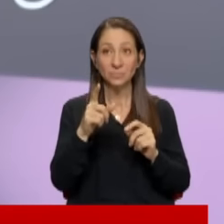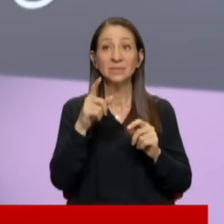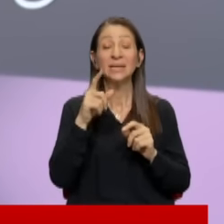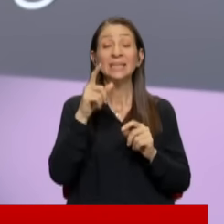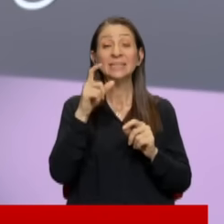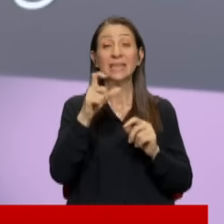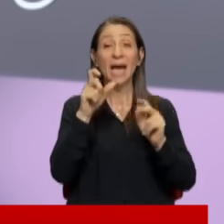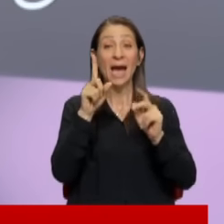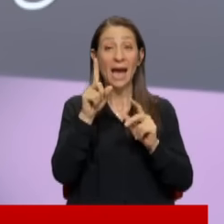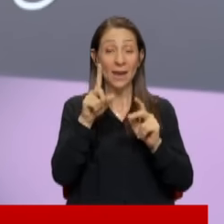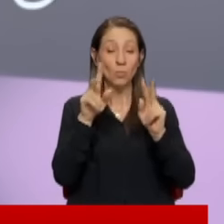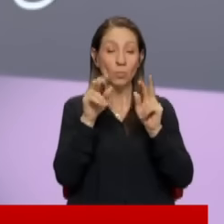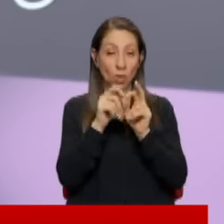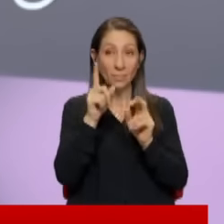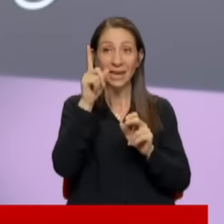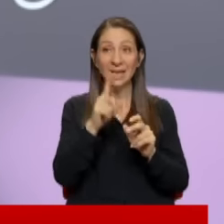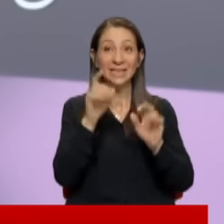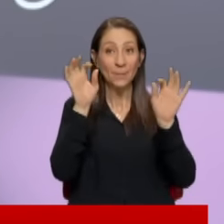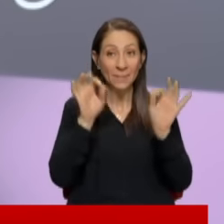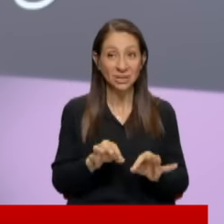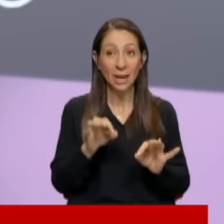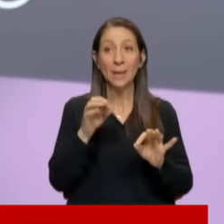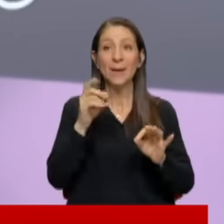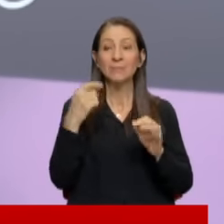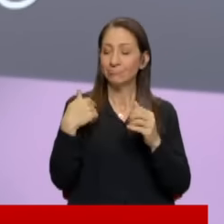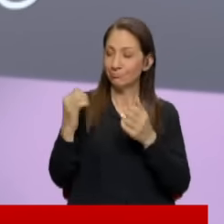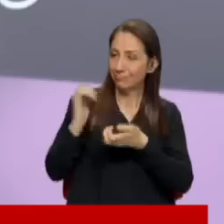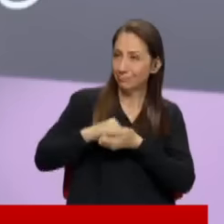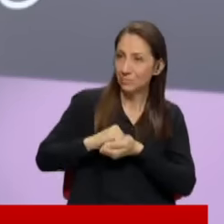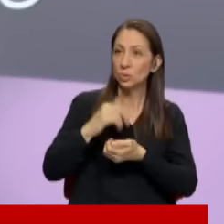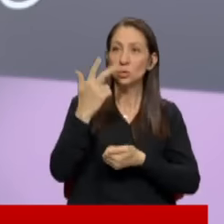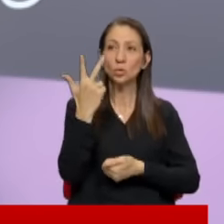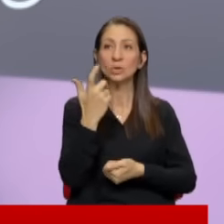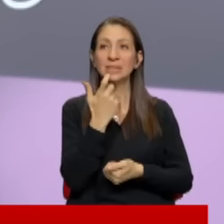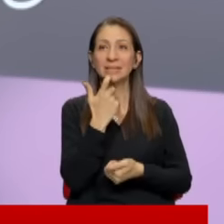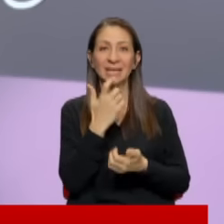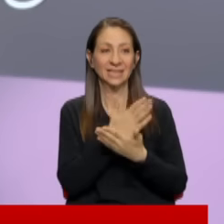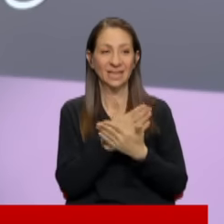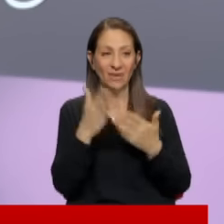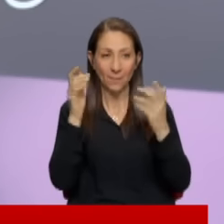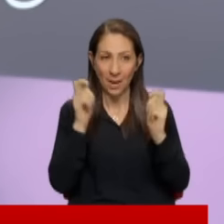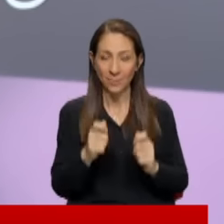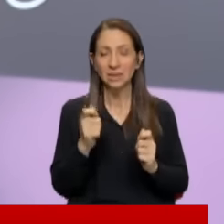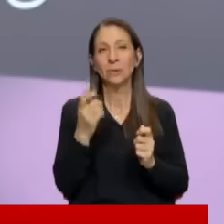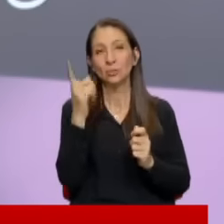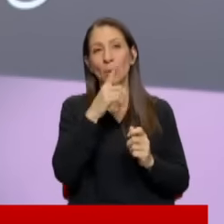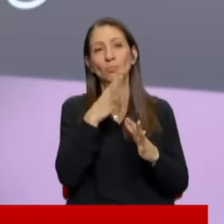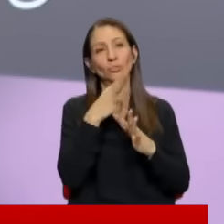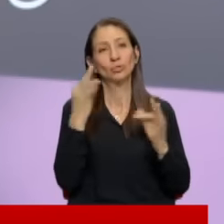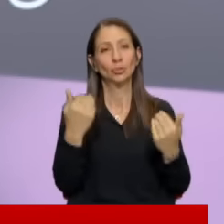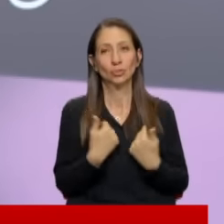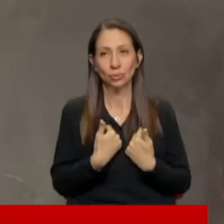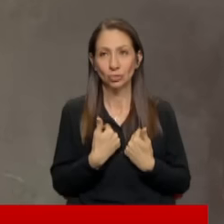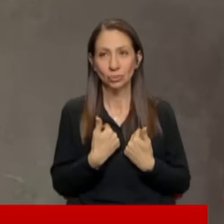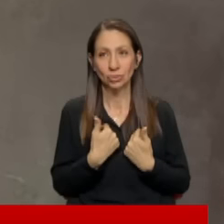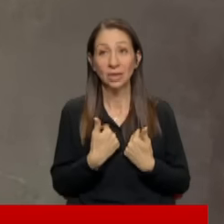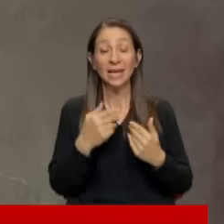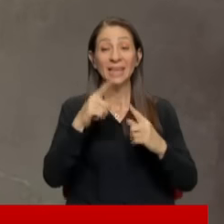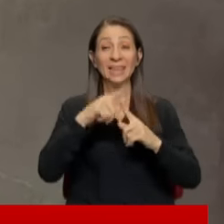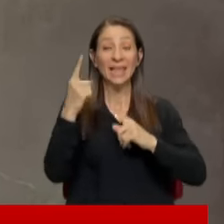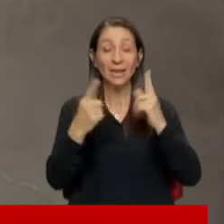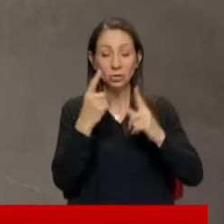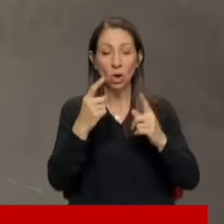Bloom. CI Bloom'un ilk edisyonuyla başlayan partnerliğimizi üçüncü yılda da devam ettirmekten dolayı mutluluk duyuyoruz.